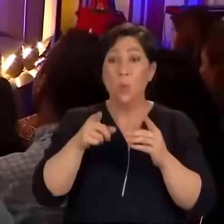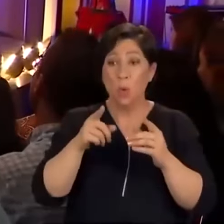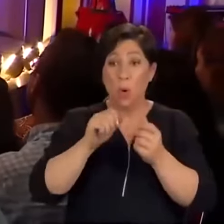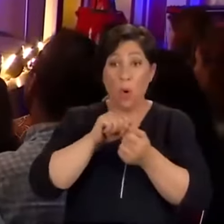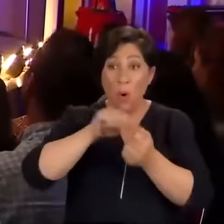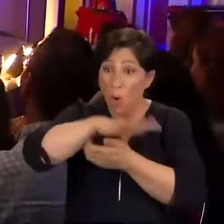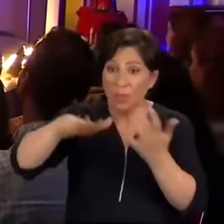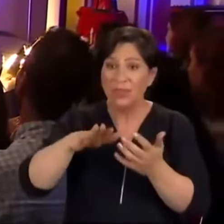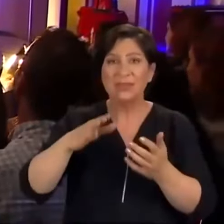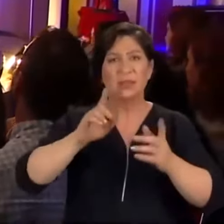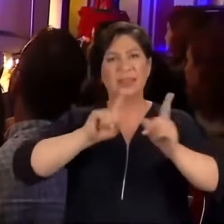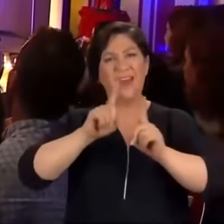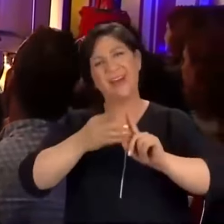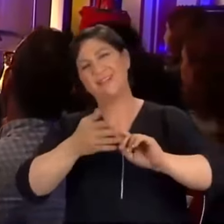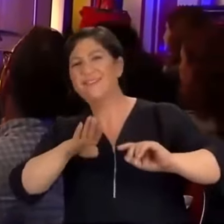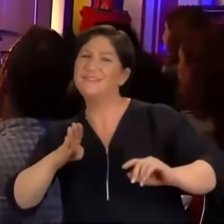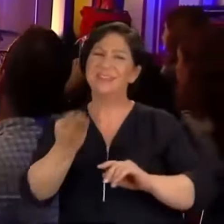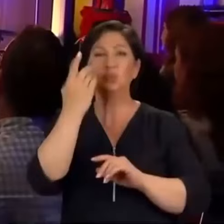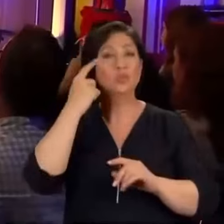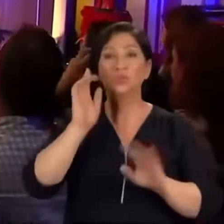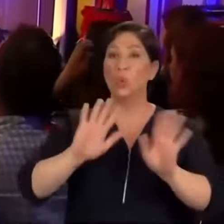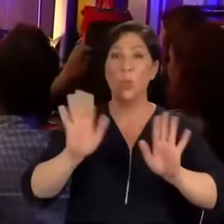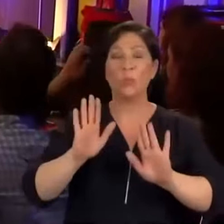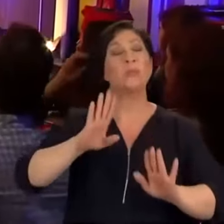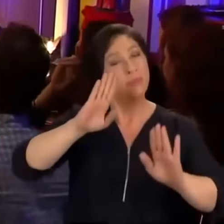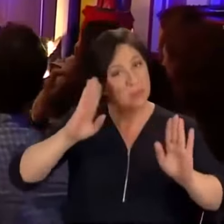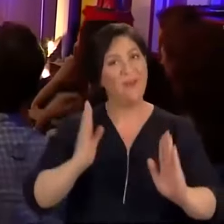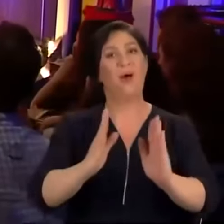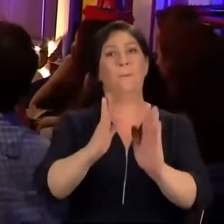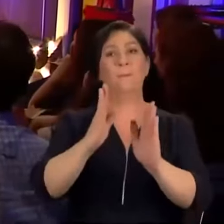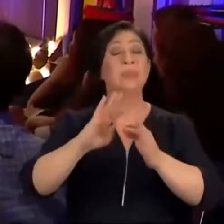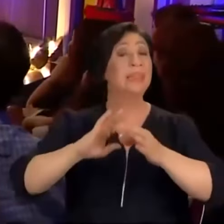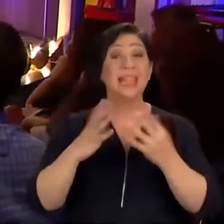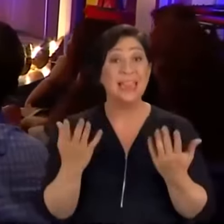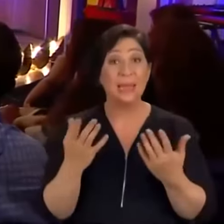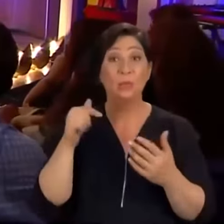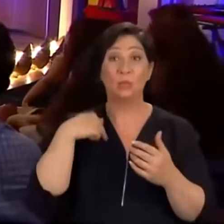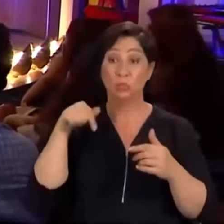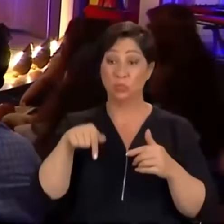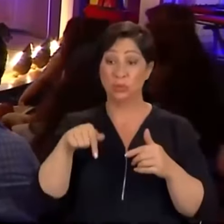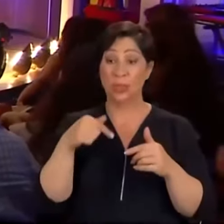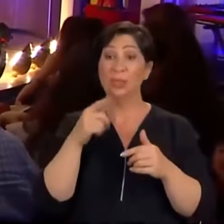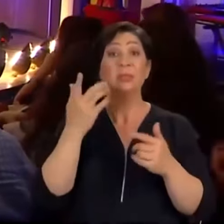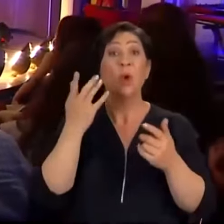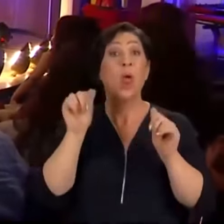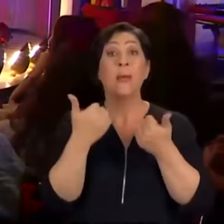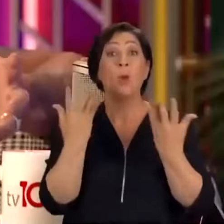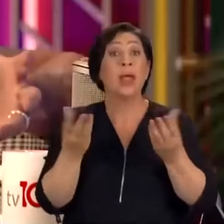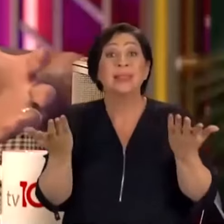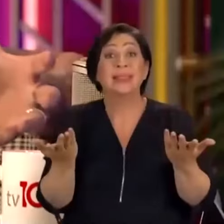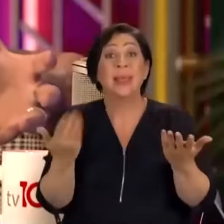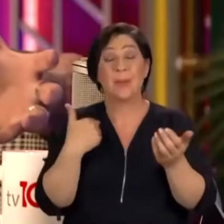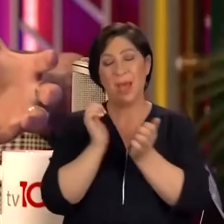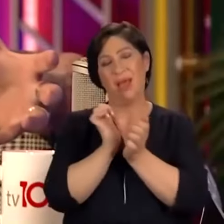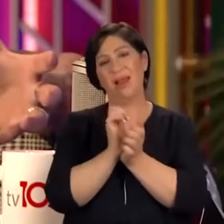asla vazgeçeceğimi düşünmüyorum geçmeyeceğim de net biliyorum çünkü söz konusu olan burada benim eee